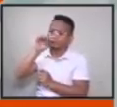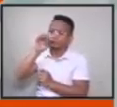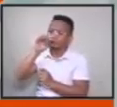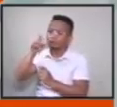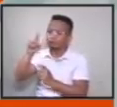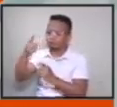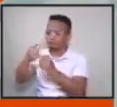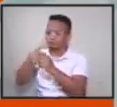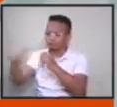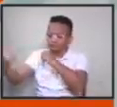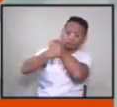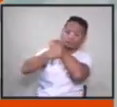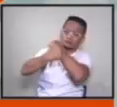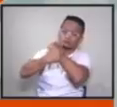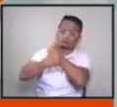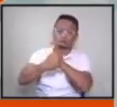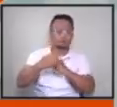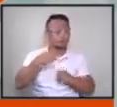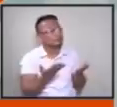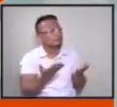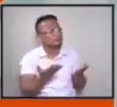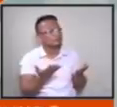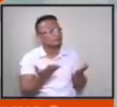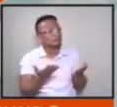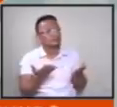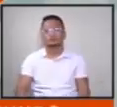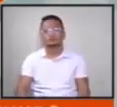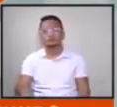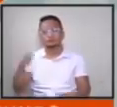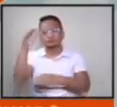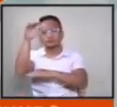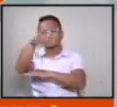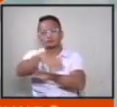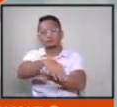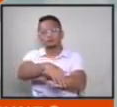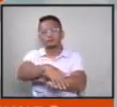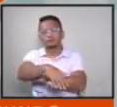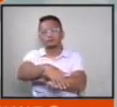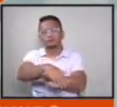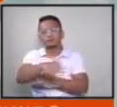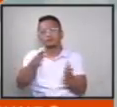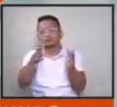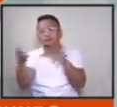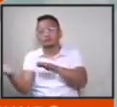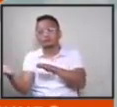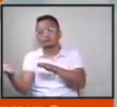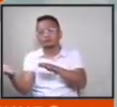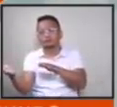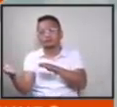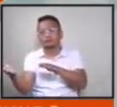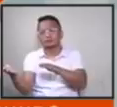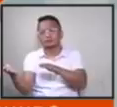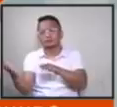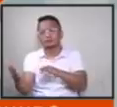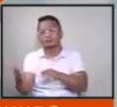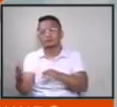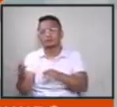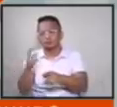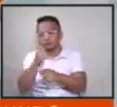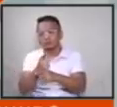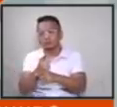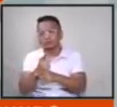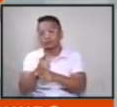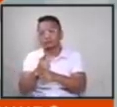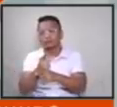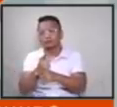tapos nasanggalang po ng kapatid ko. Chairman, nasaan ka nung Martes? Nandun po ako sa Lamayan ng Banwar at Kalawagan po. O tama,